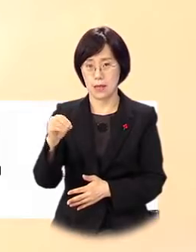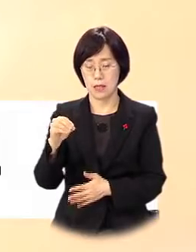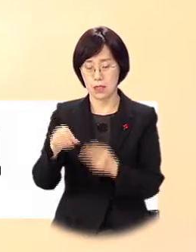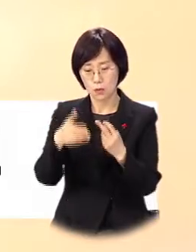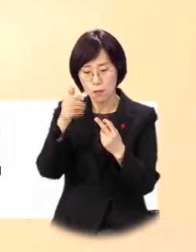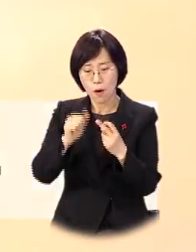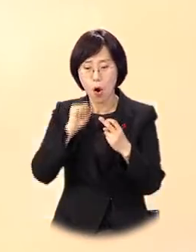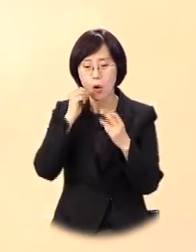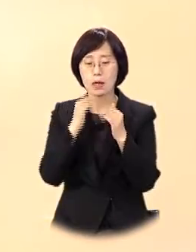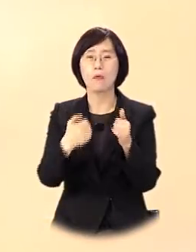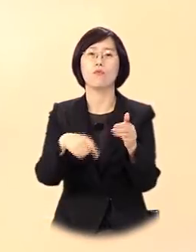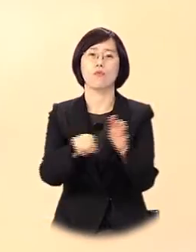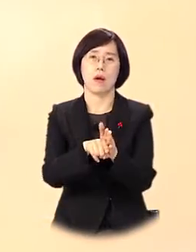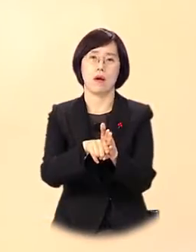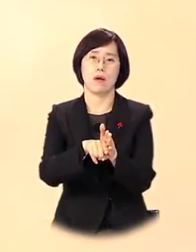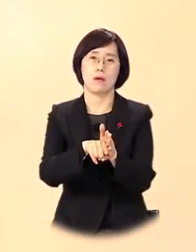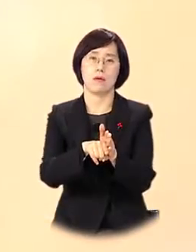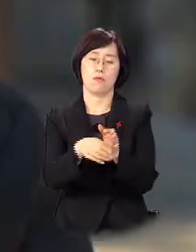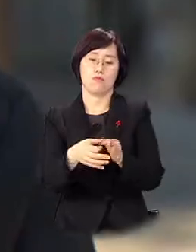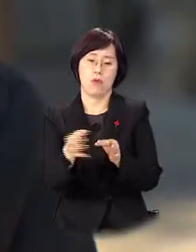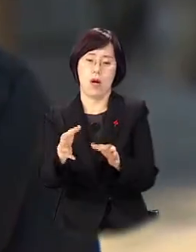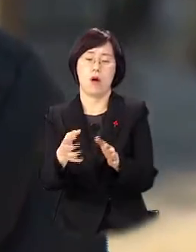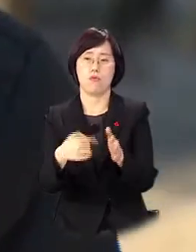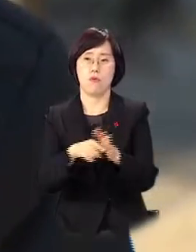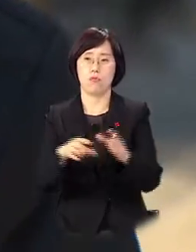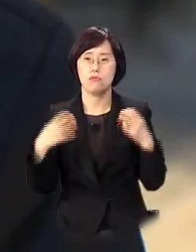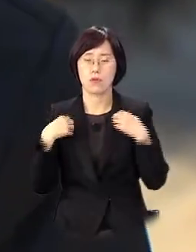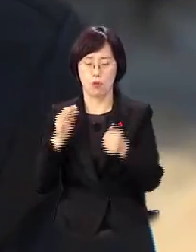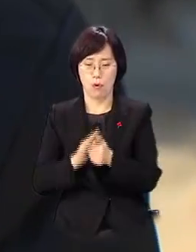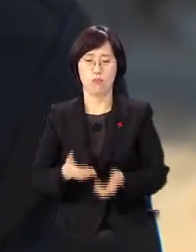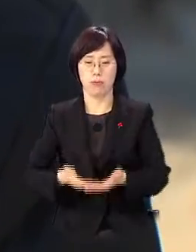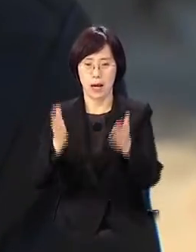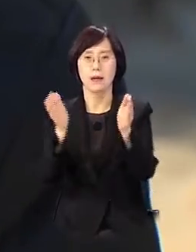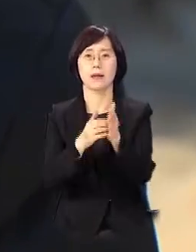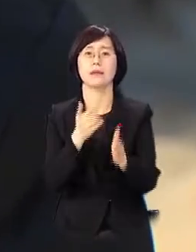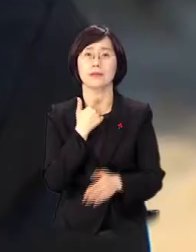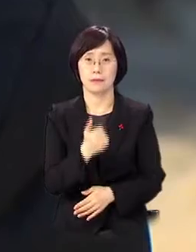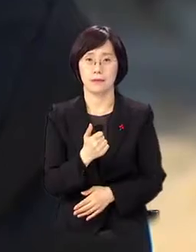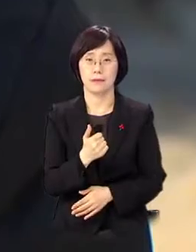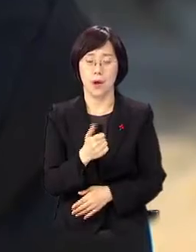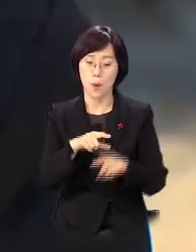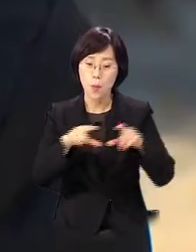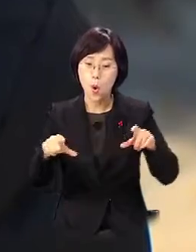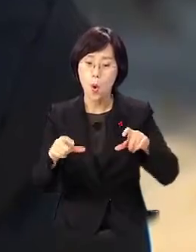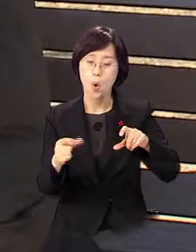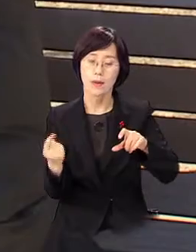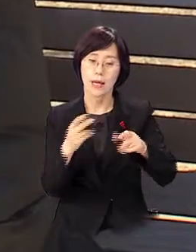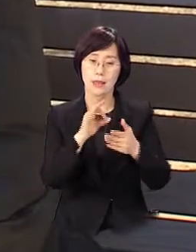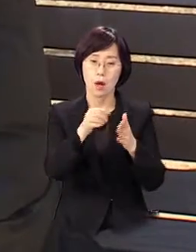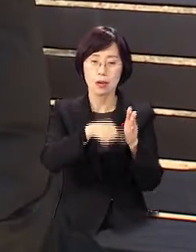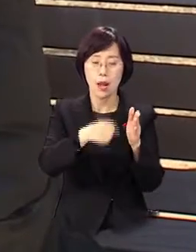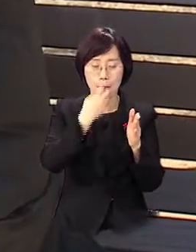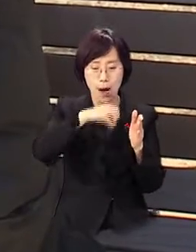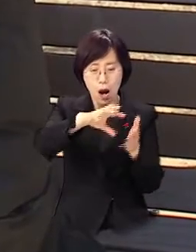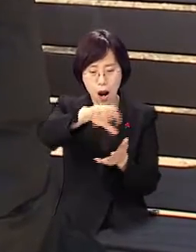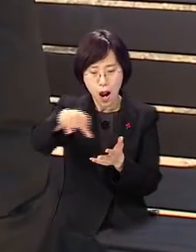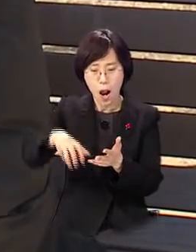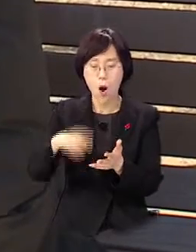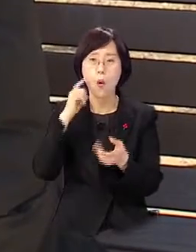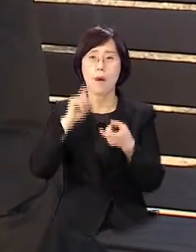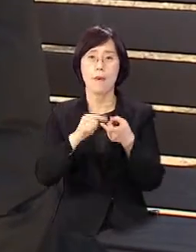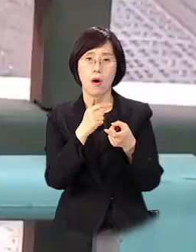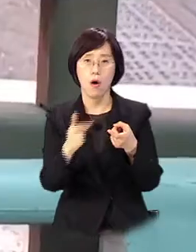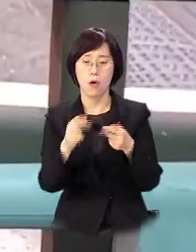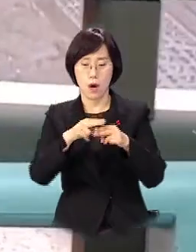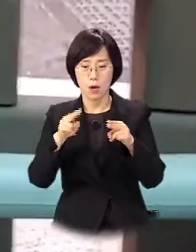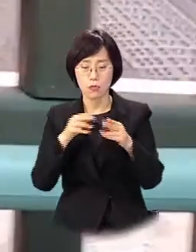연말에 어려운 이웃을 위해 써달라며 구청에 기부하기도 했습니다. 평소 재활용 쓰레기에 관심이 많은 마 씨는